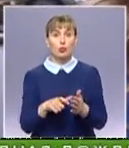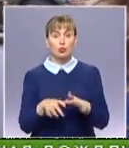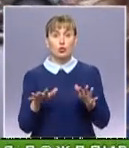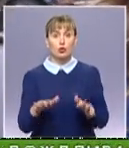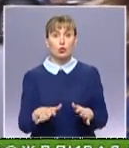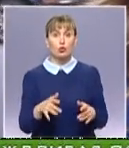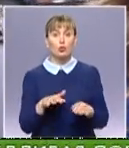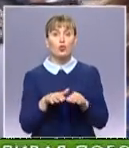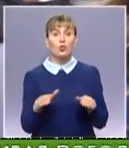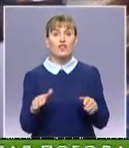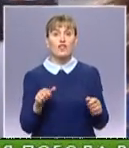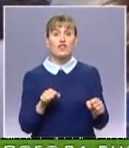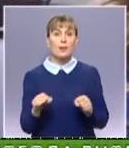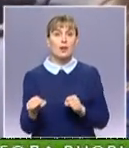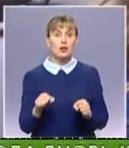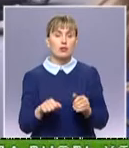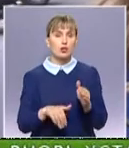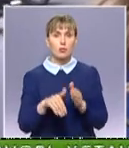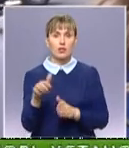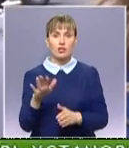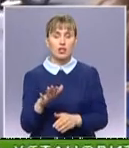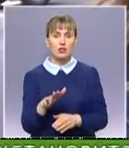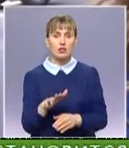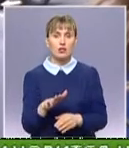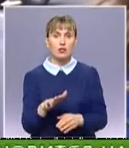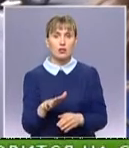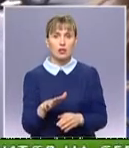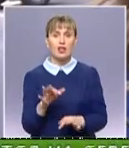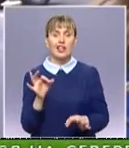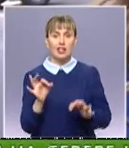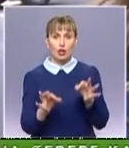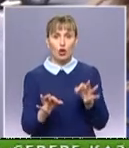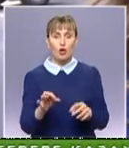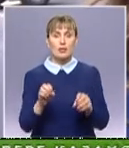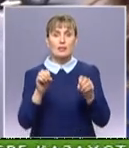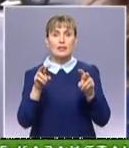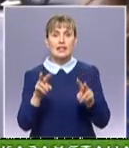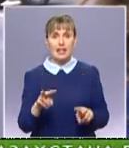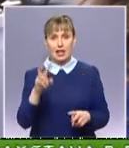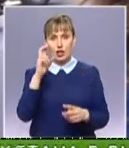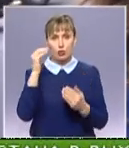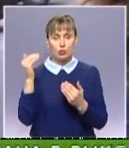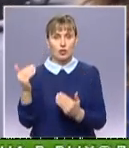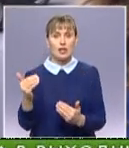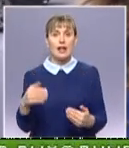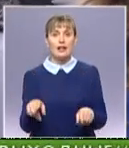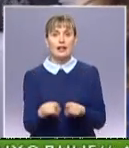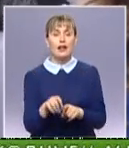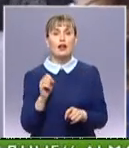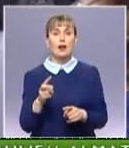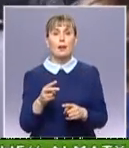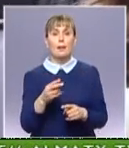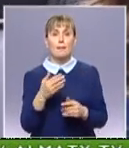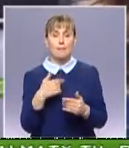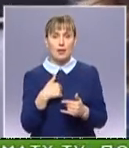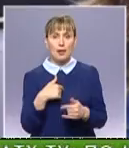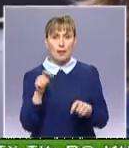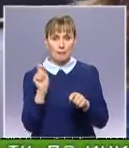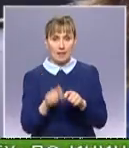уровень вибрации не превышает предельно санитарных норм. Так как последний замер